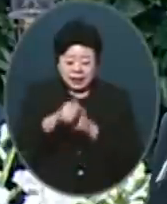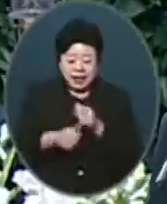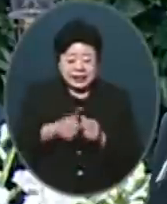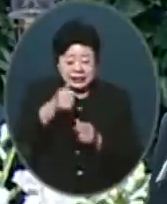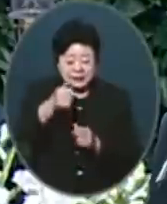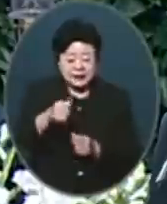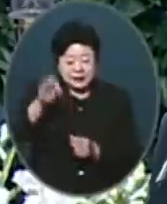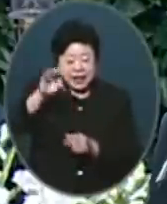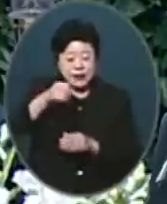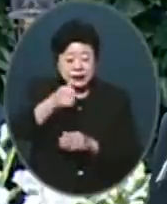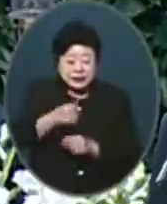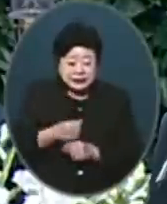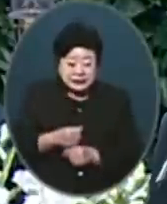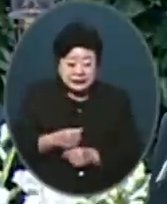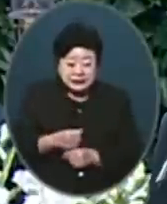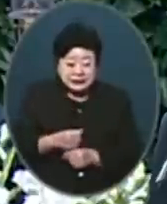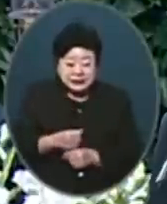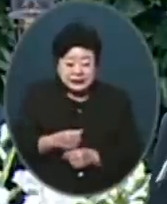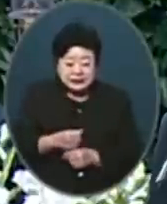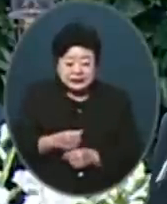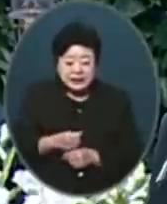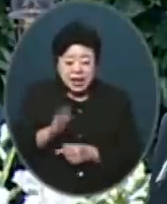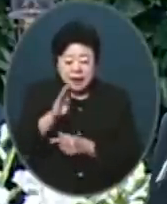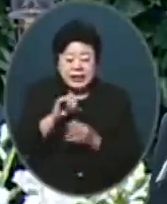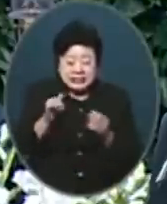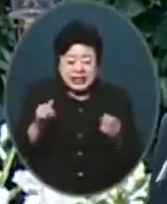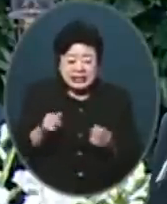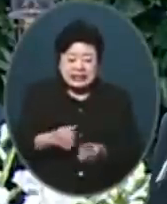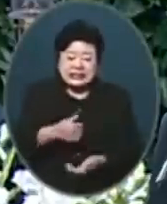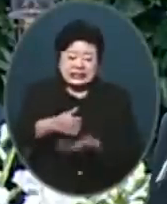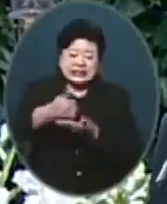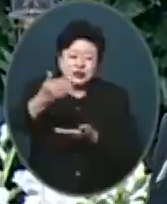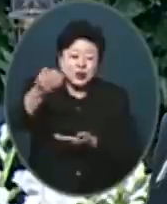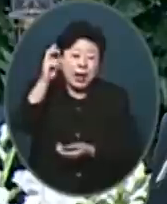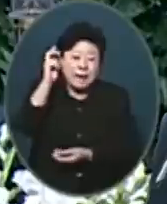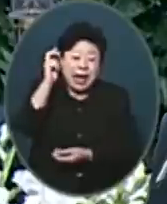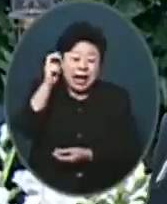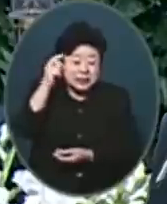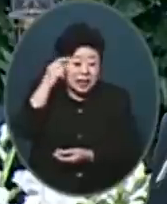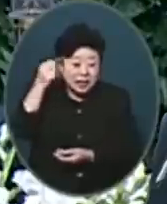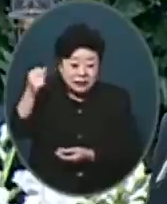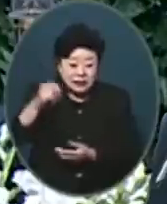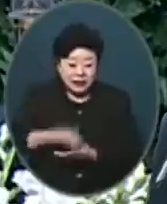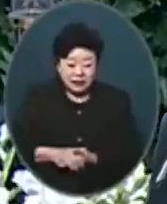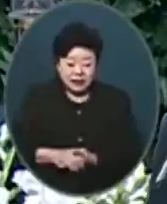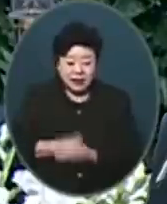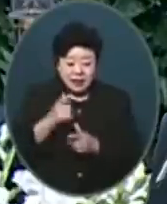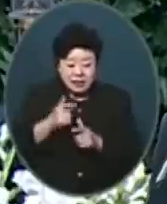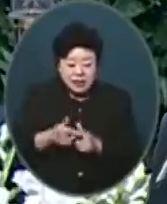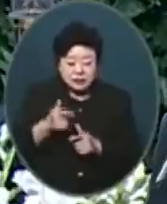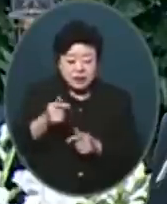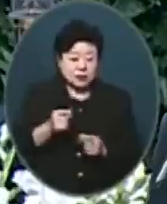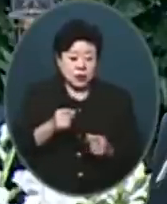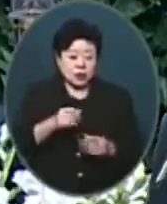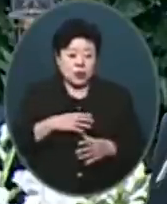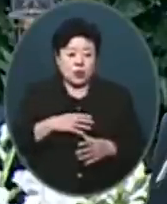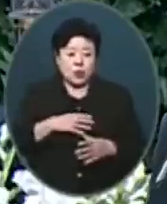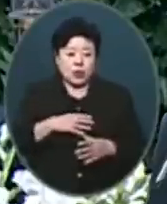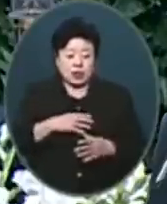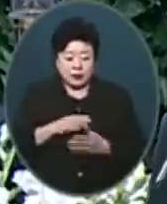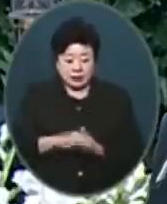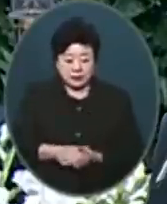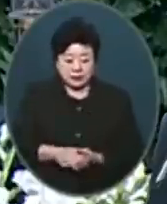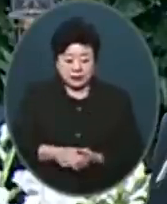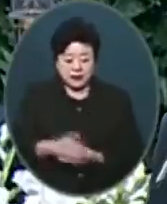하나님께서 바리새인을 칭찬하셨을 것이라고 생각했습니다. 그런데 예수님께서 놀라운 선언을